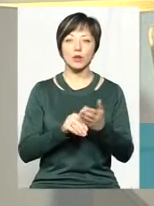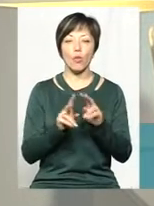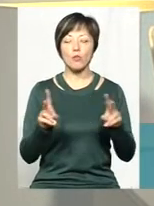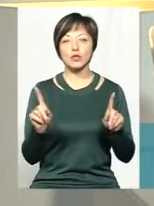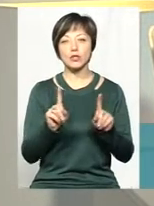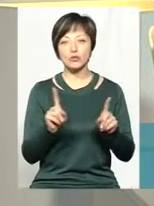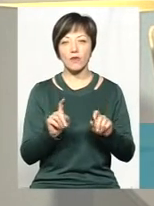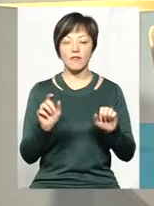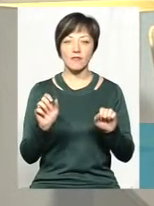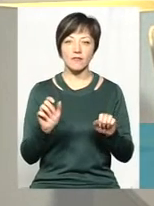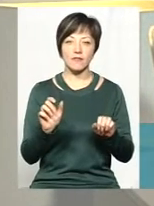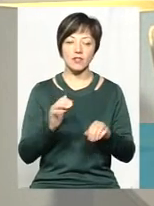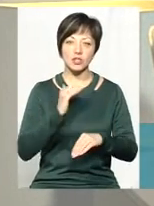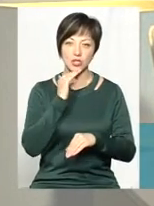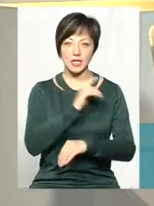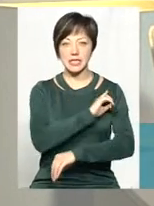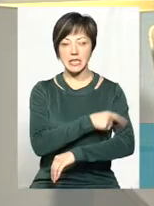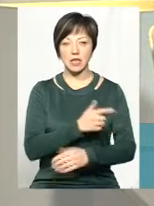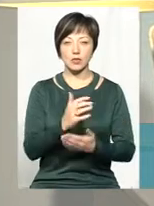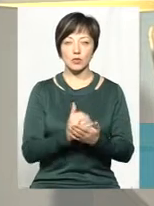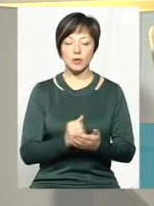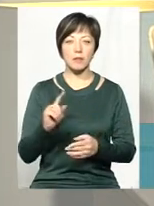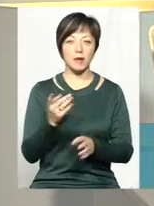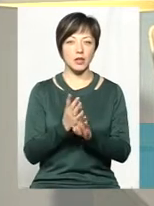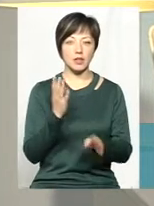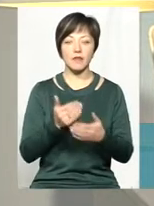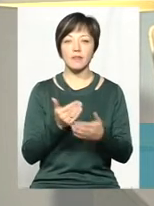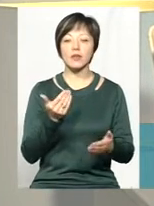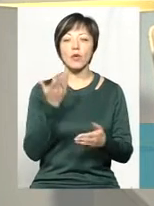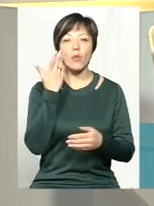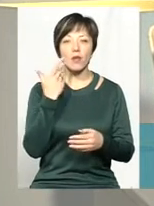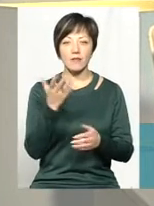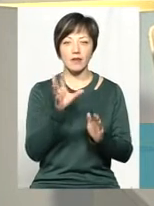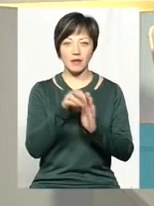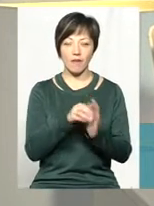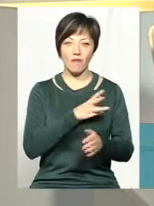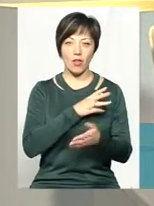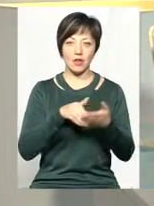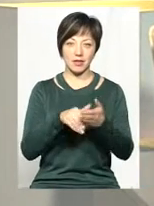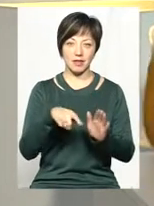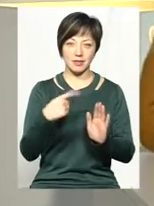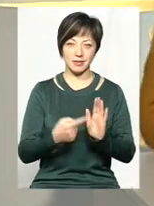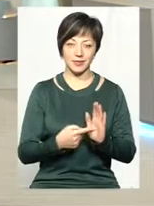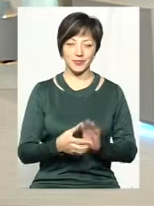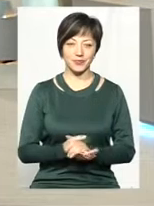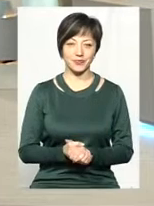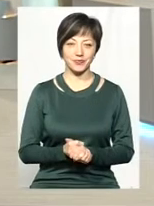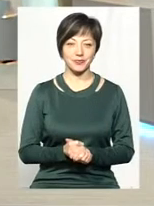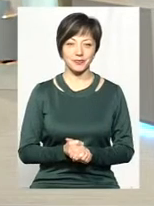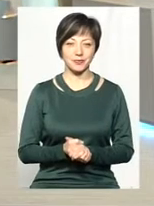сил і ресурсів, ми поговоримо. А насамперед, скажіть, відколи ви у волонтерстві? Пані Наталі, прошу вас.